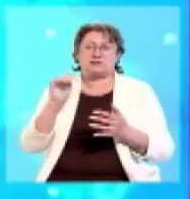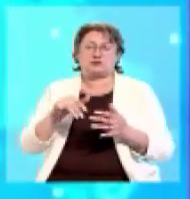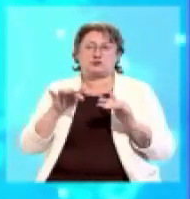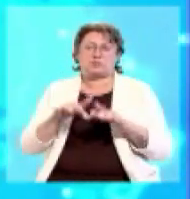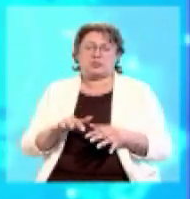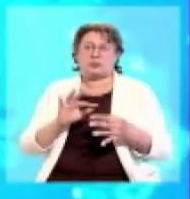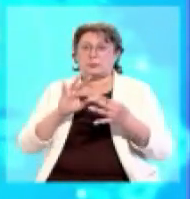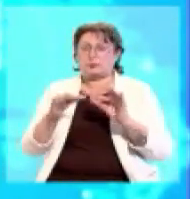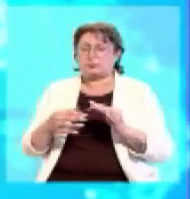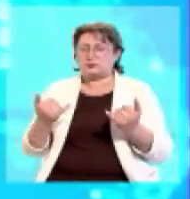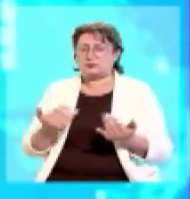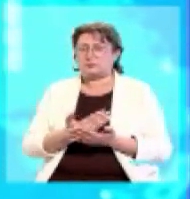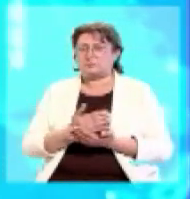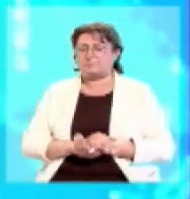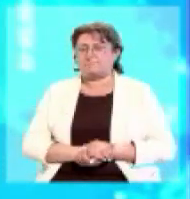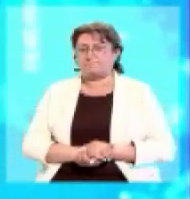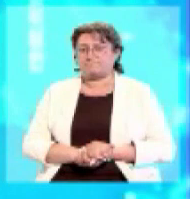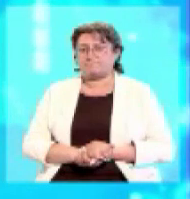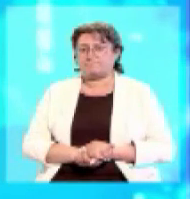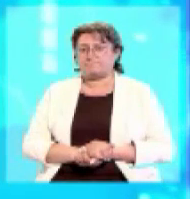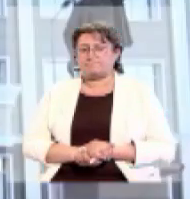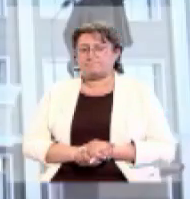дел. Подробности в репортаже моих коллег.